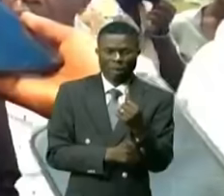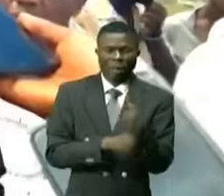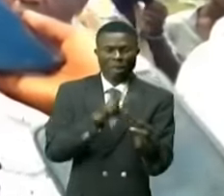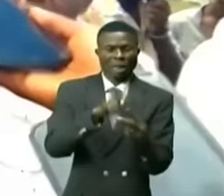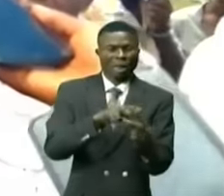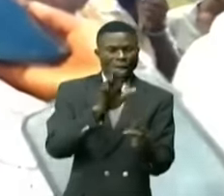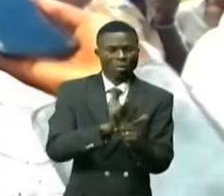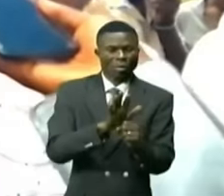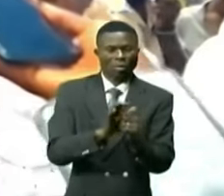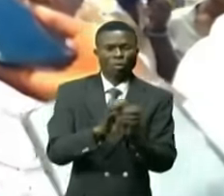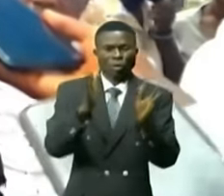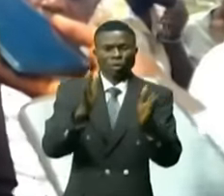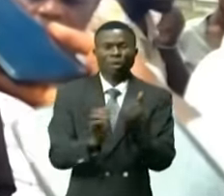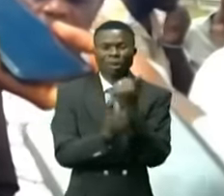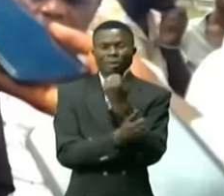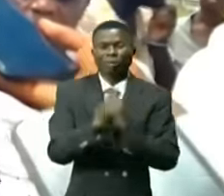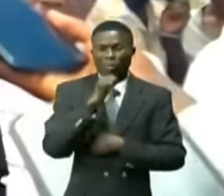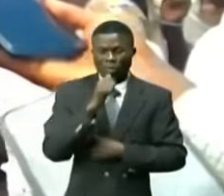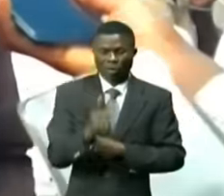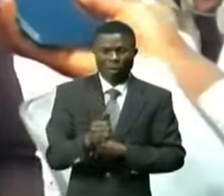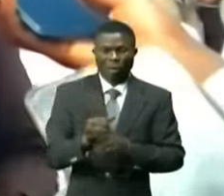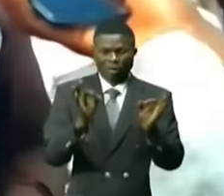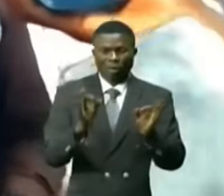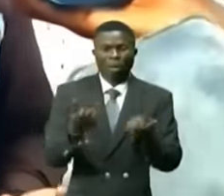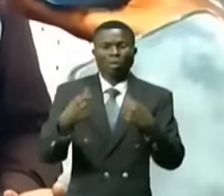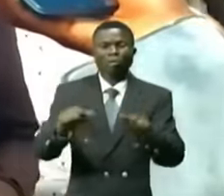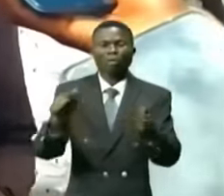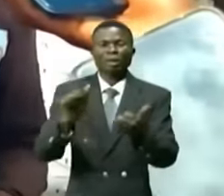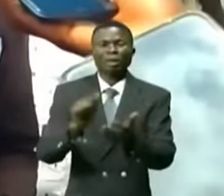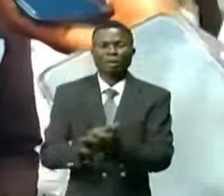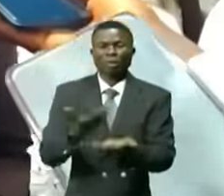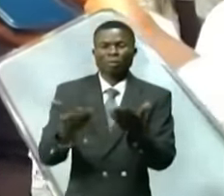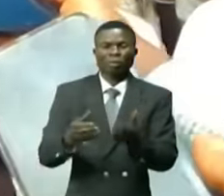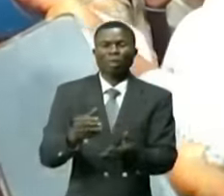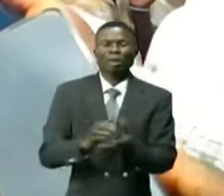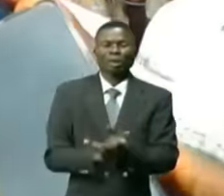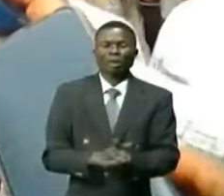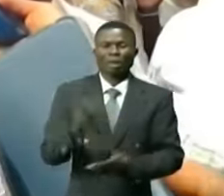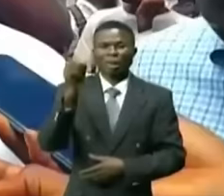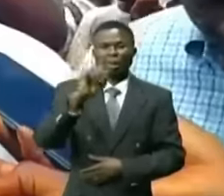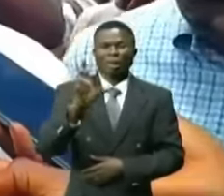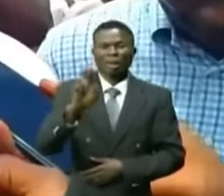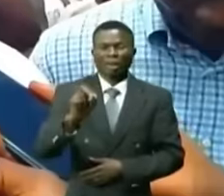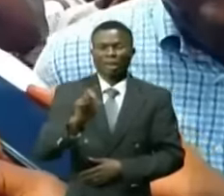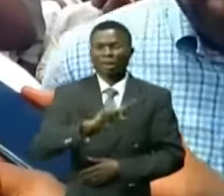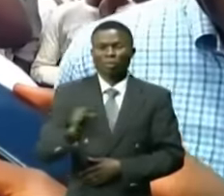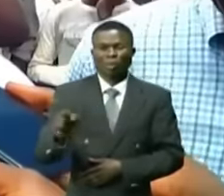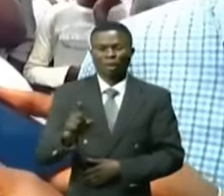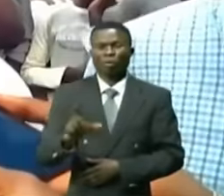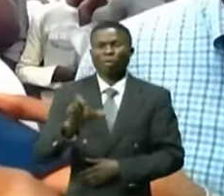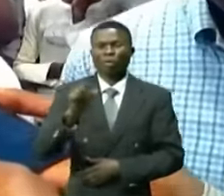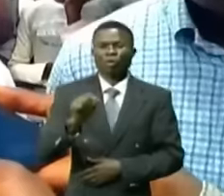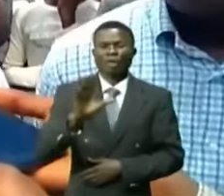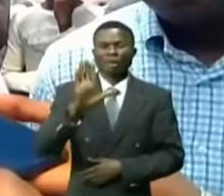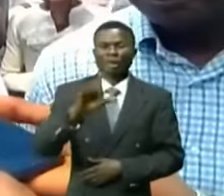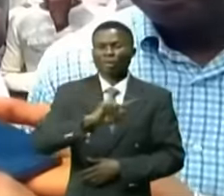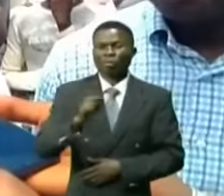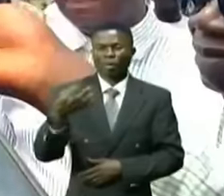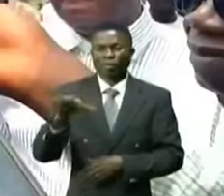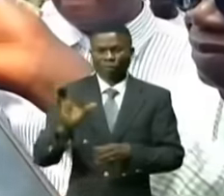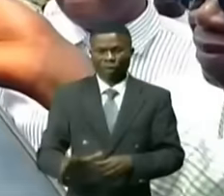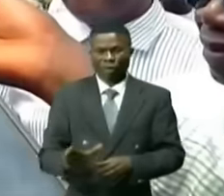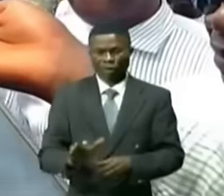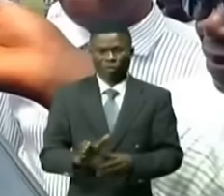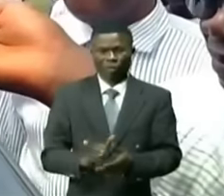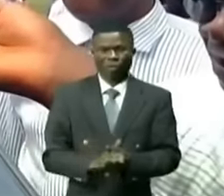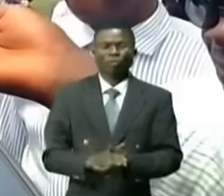importante par rapport au ménage, on peut vendre à 3 000 francs. Quant à l'évêque de Mbujimayi, il s'est dit flatté